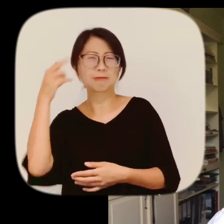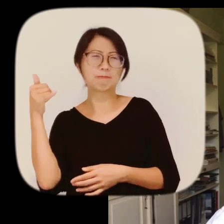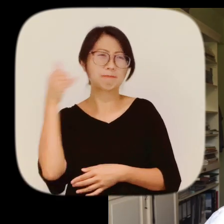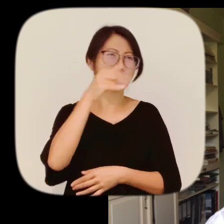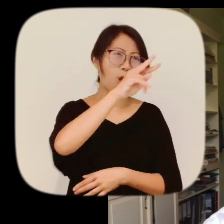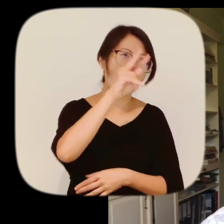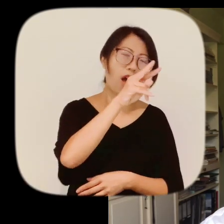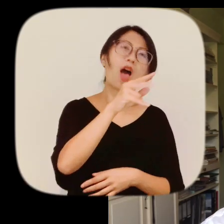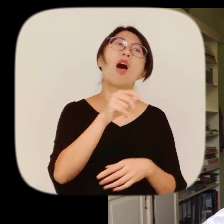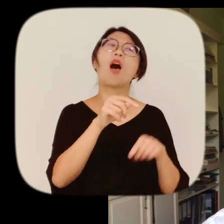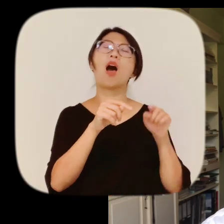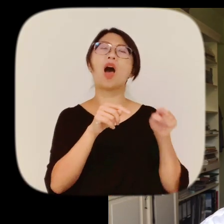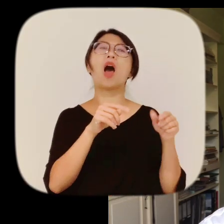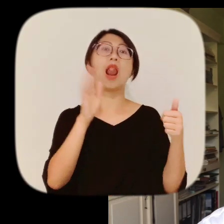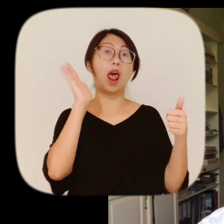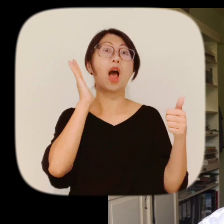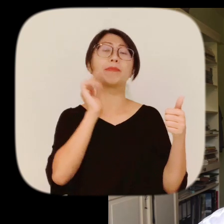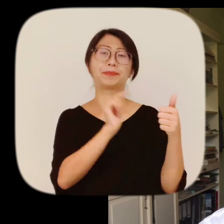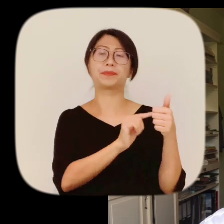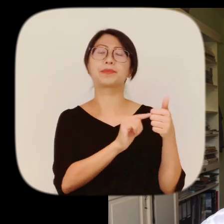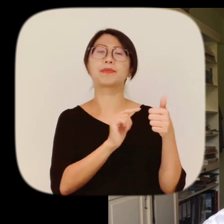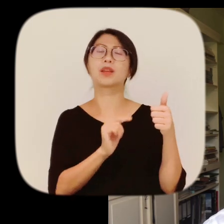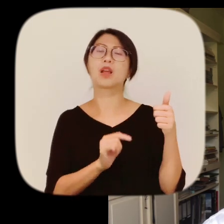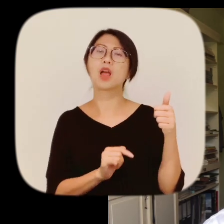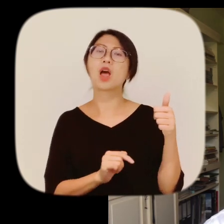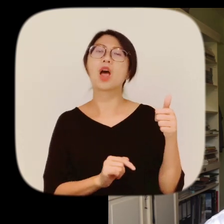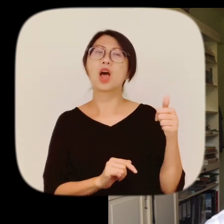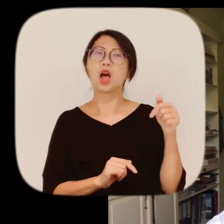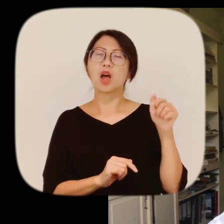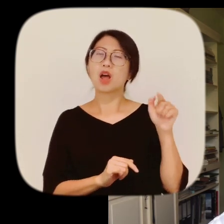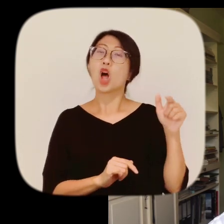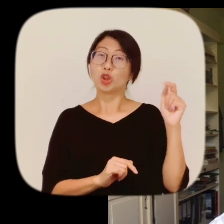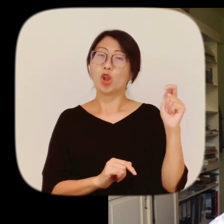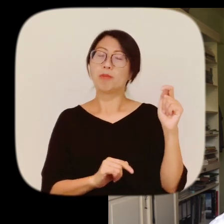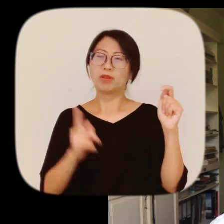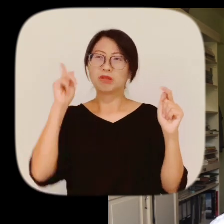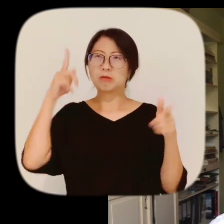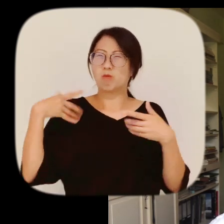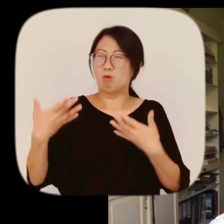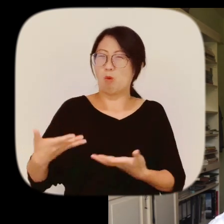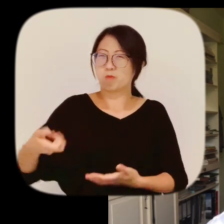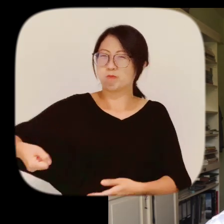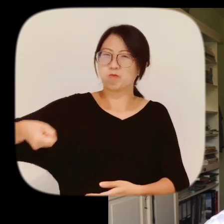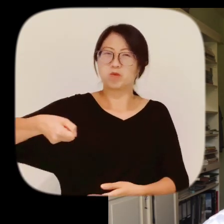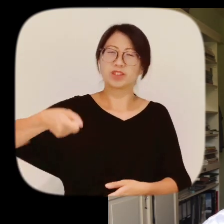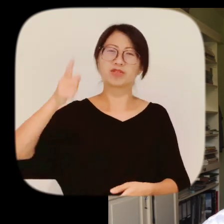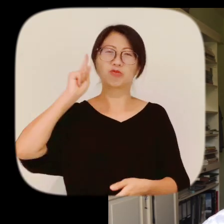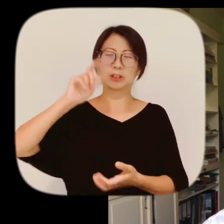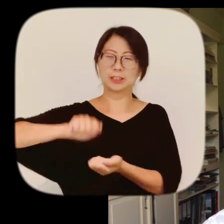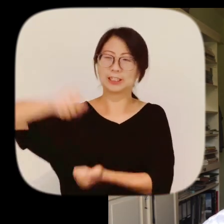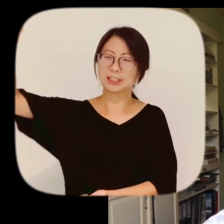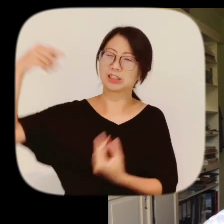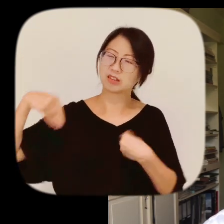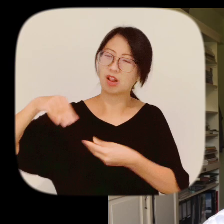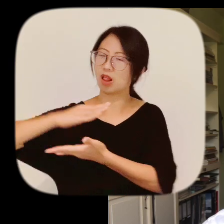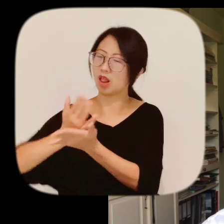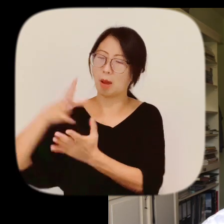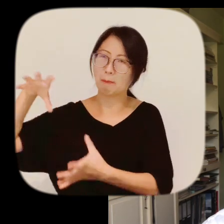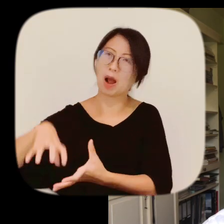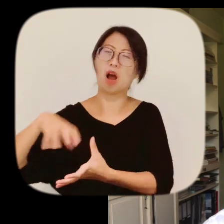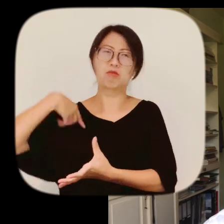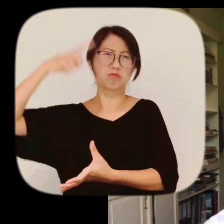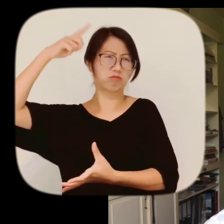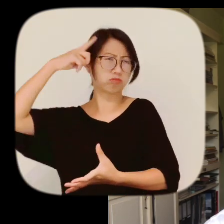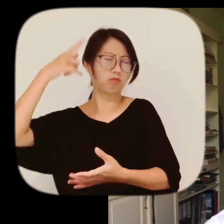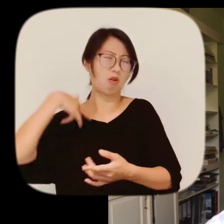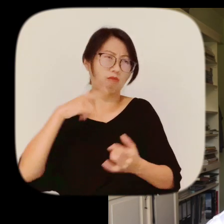打算跟着Thomas过去人生后面的日子所以在一个不同的Thomas他不是那么轻的